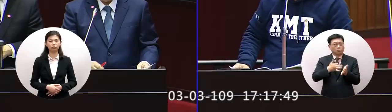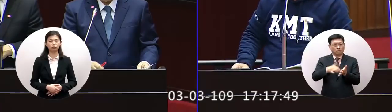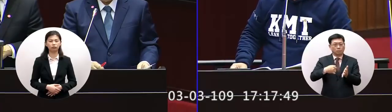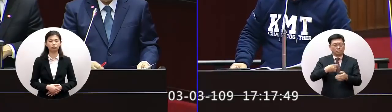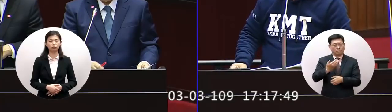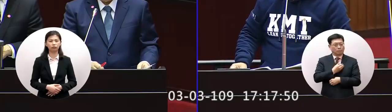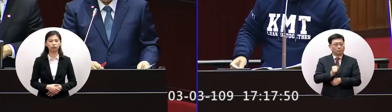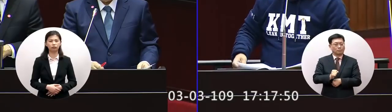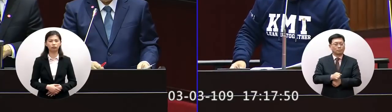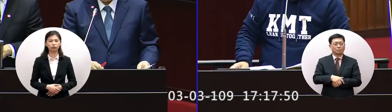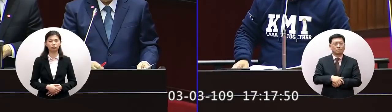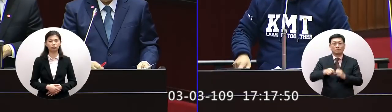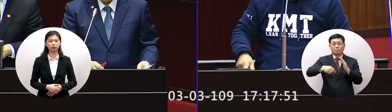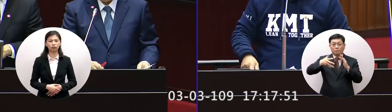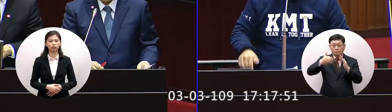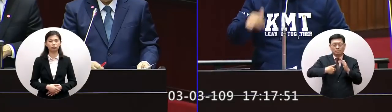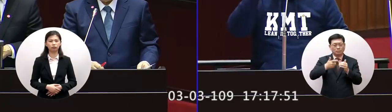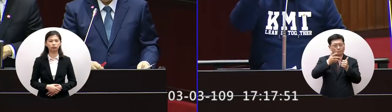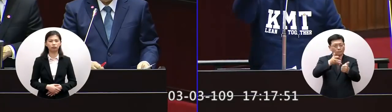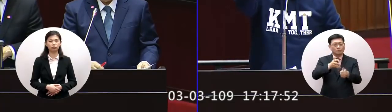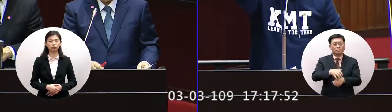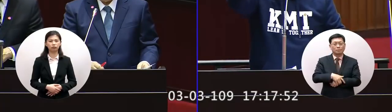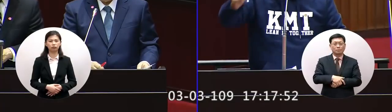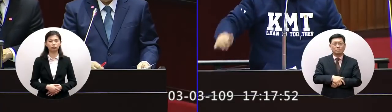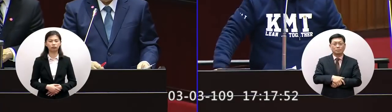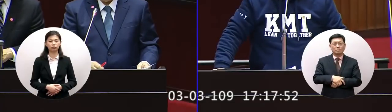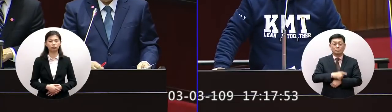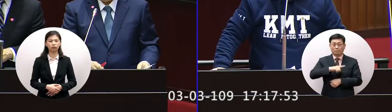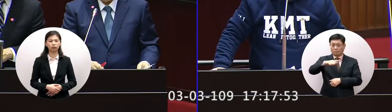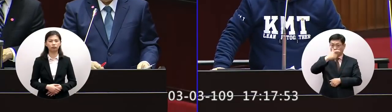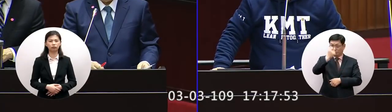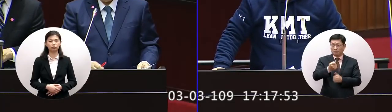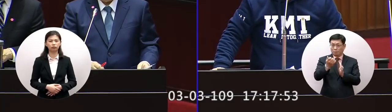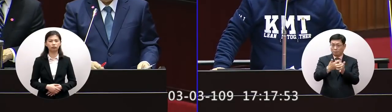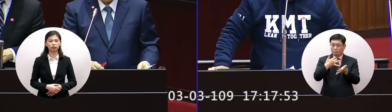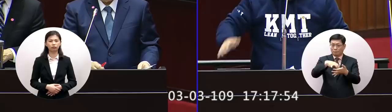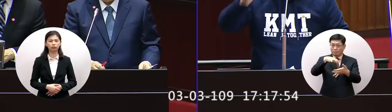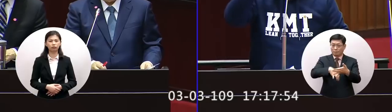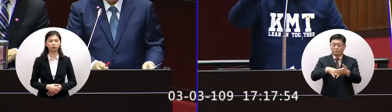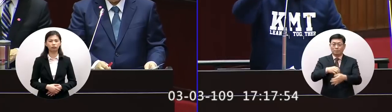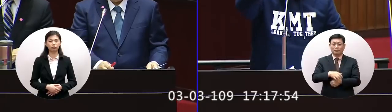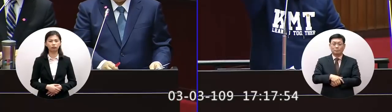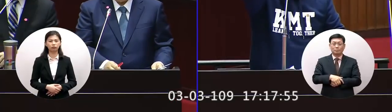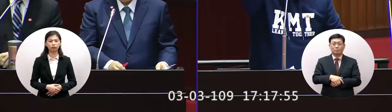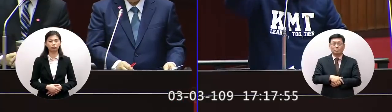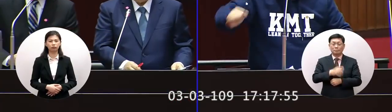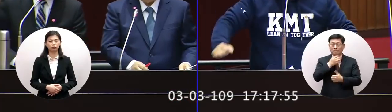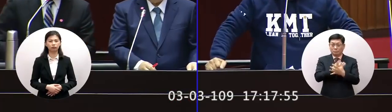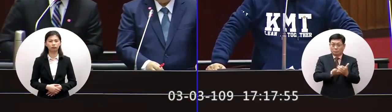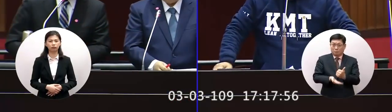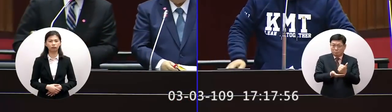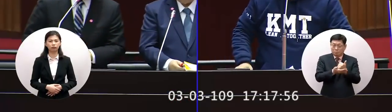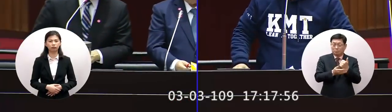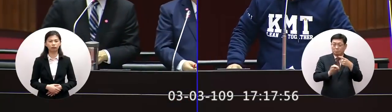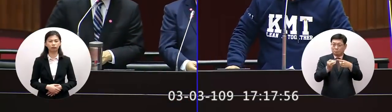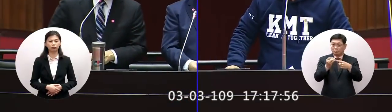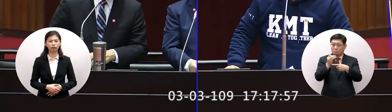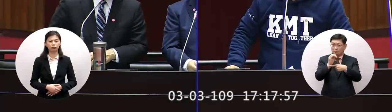算。院长，我请教你，六百亿的预算里底，奖励补助的金额